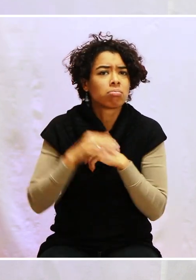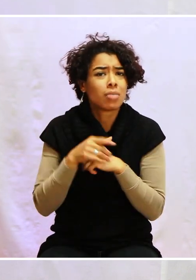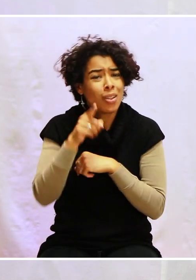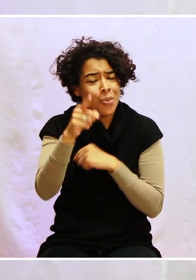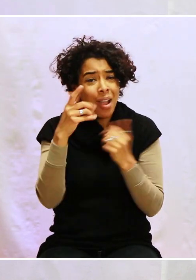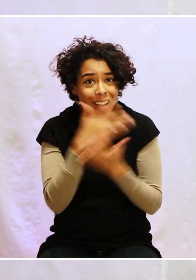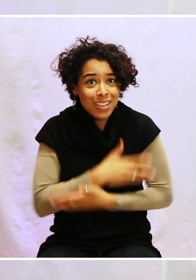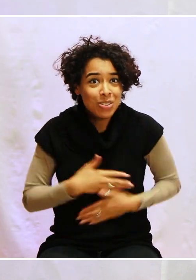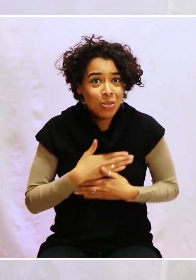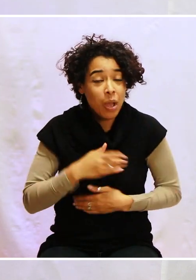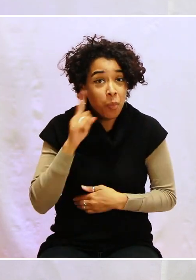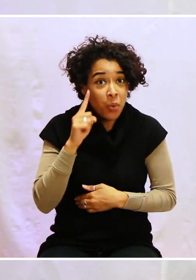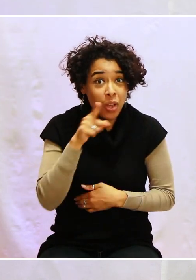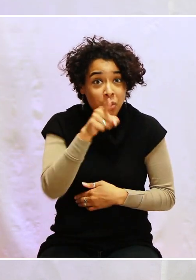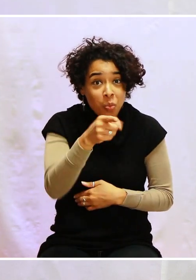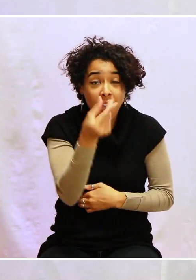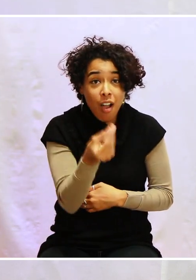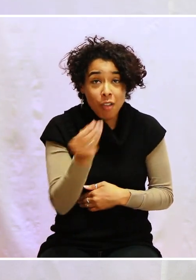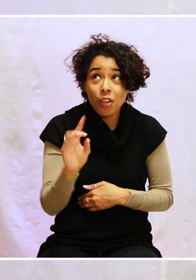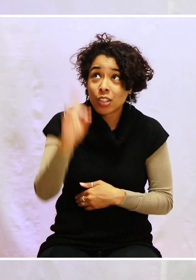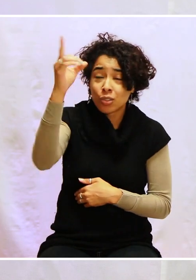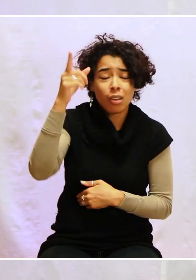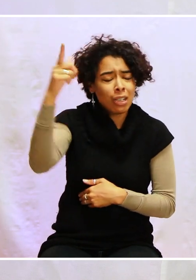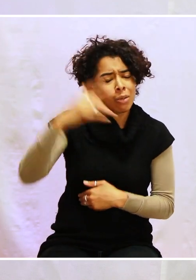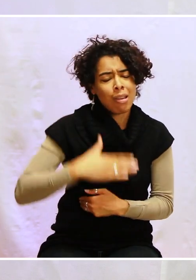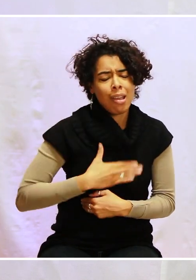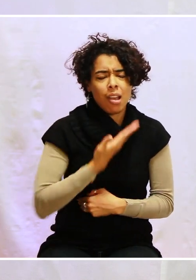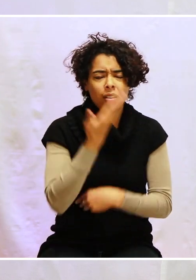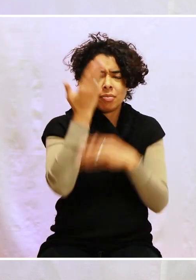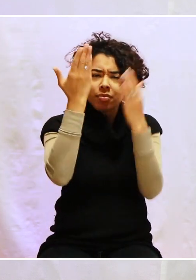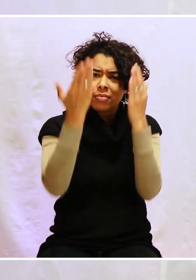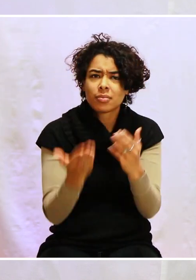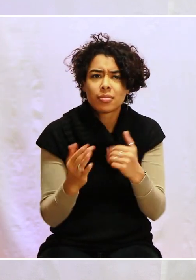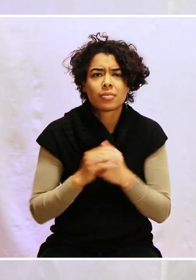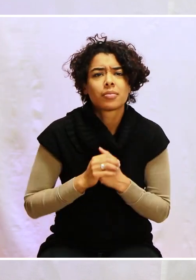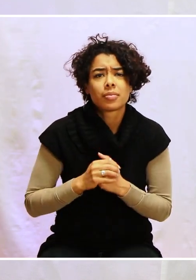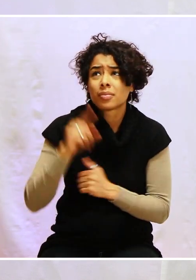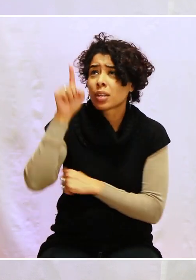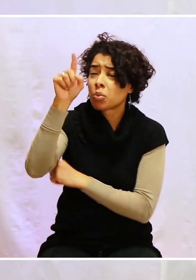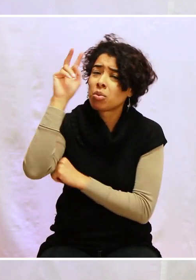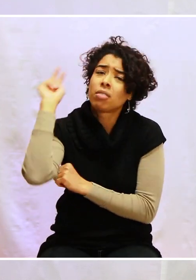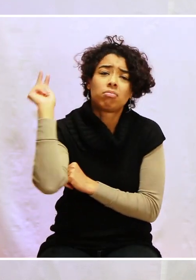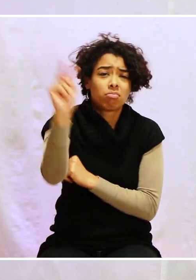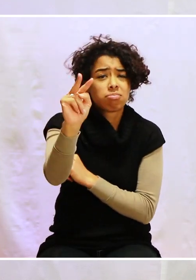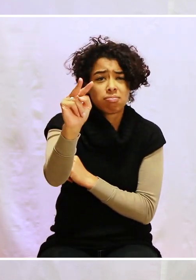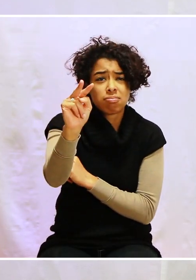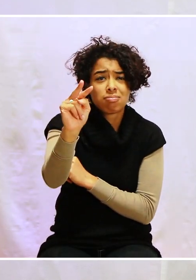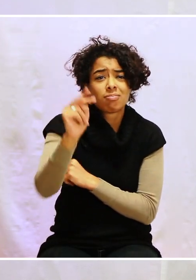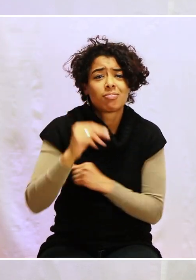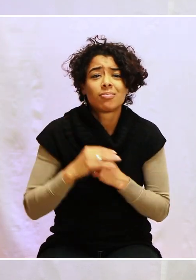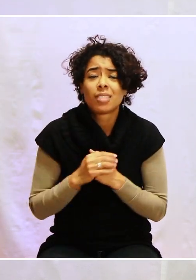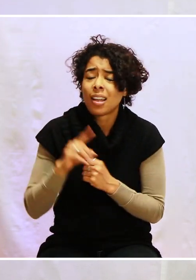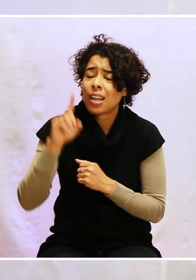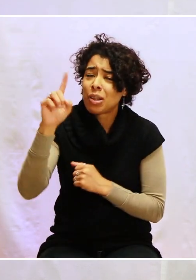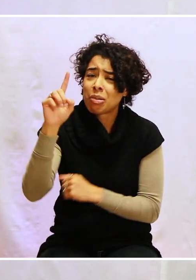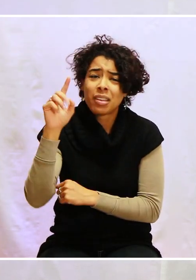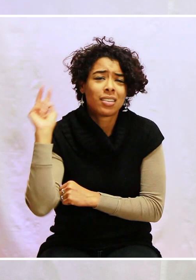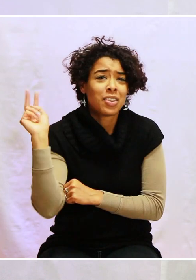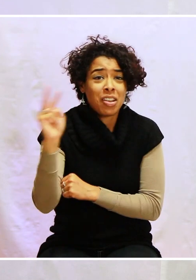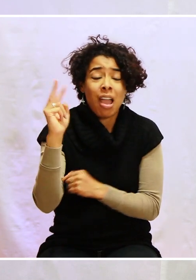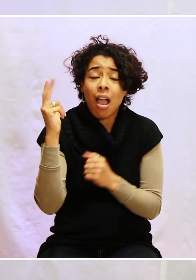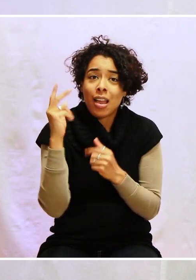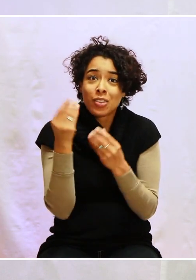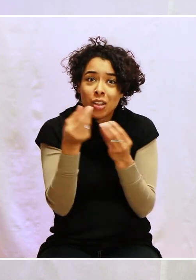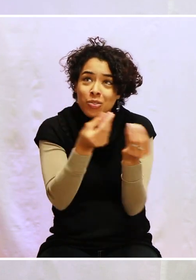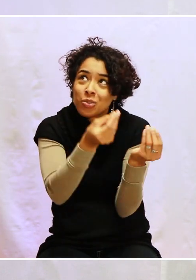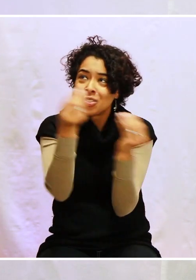Dieu. Et il t'aime. Il t'aime. Ses yeux sont sur toi. Et il te regarde avec la joie